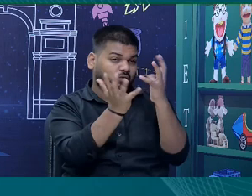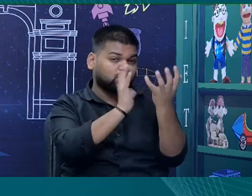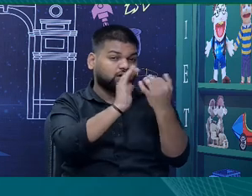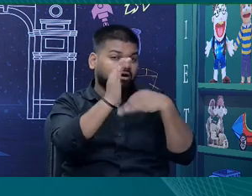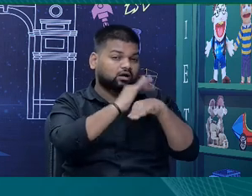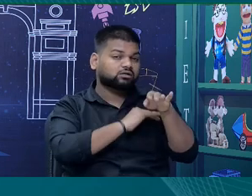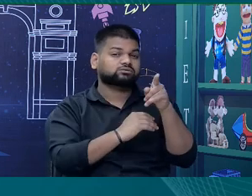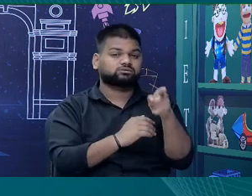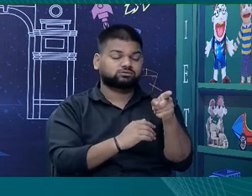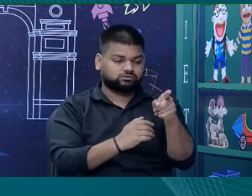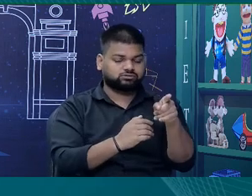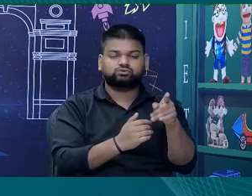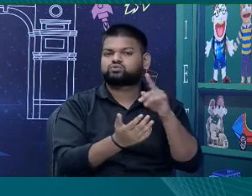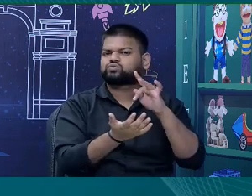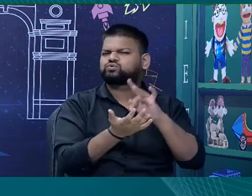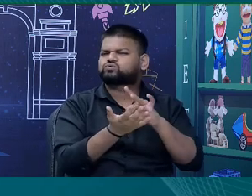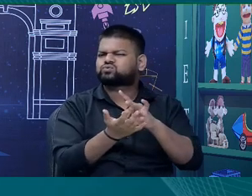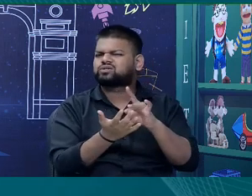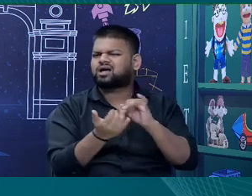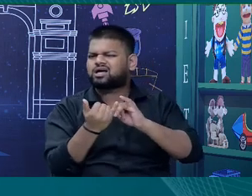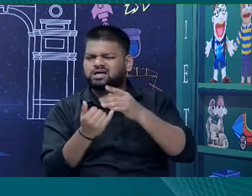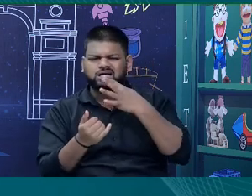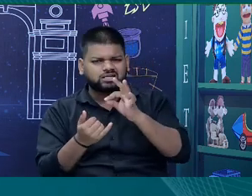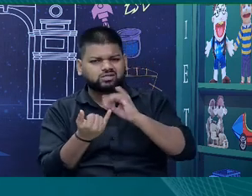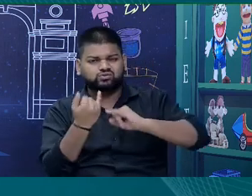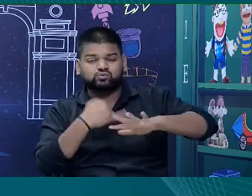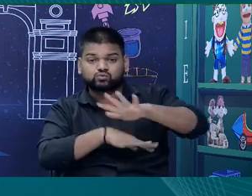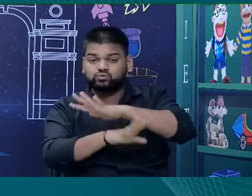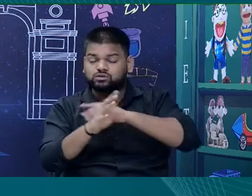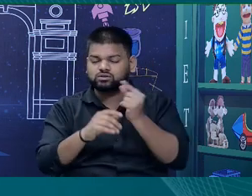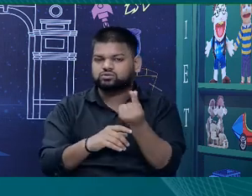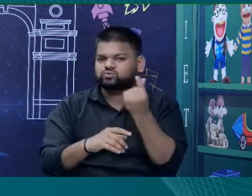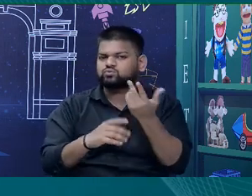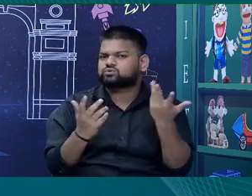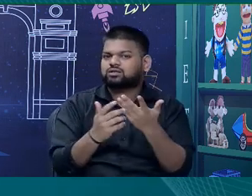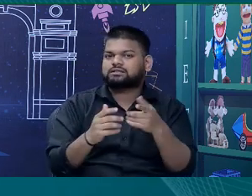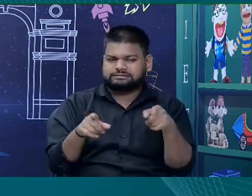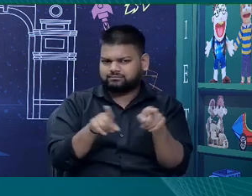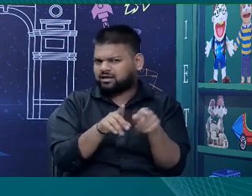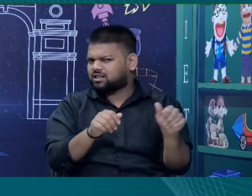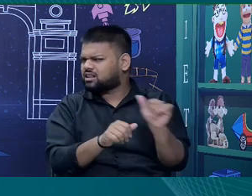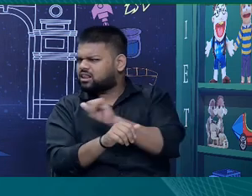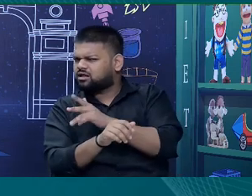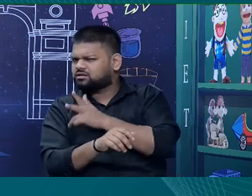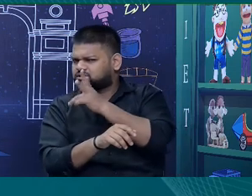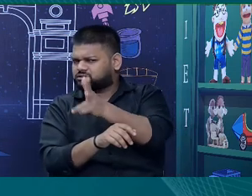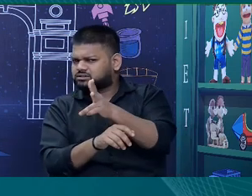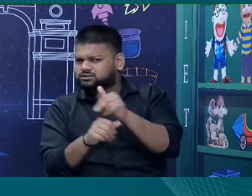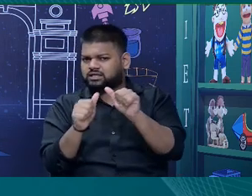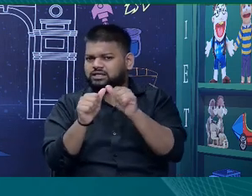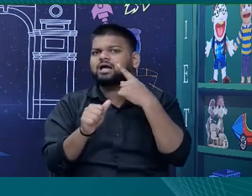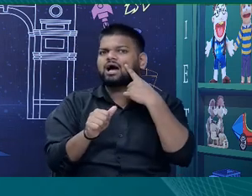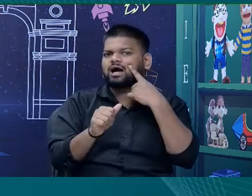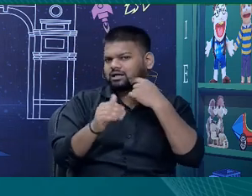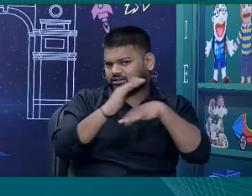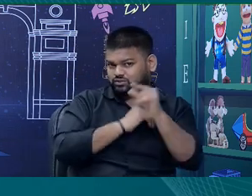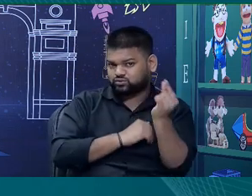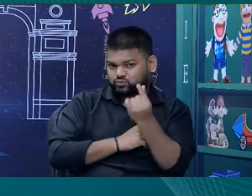रियल लाइफ में उसे होता है जैसे हमने दो केसेस देखें थे आर्टिफिशियल इंटेलिजेंस और मेडिसिन में ऐसे ही बहुत सारे केसेस हैं उनको भी हम समझ सकते हैं